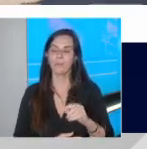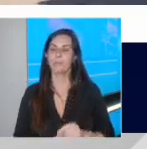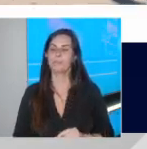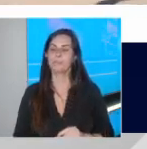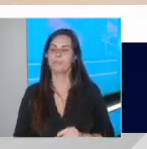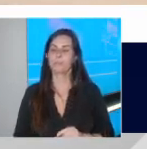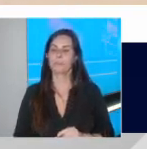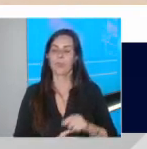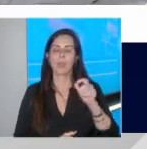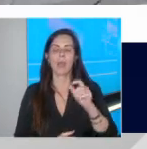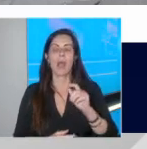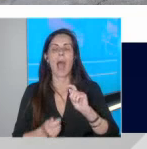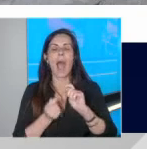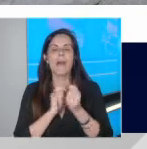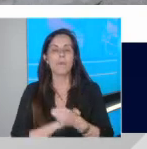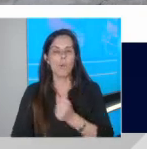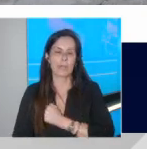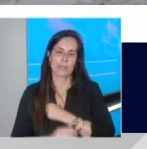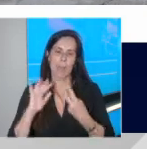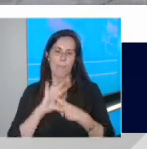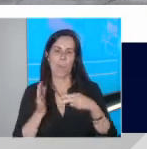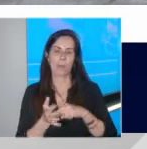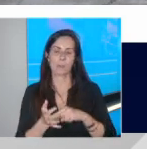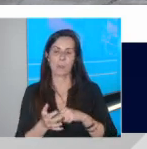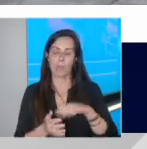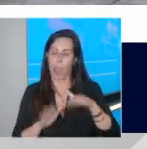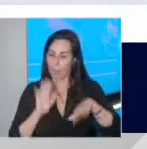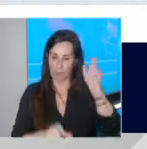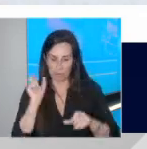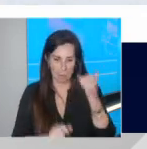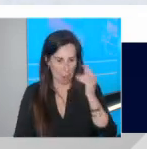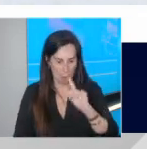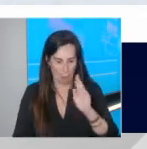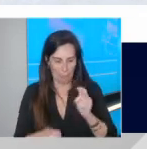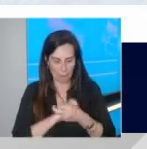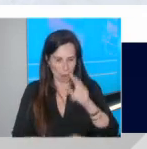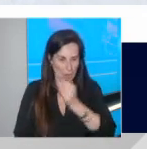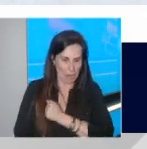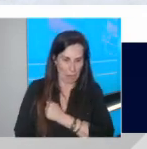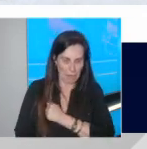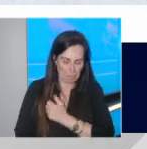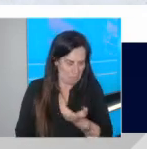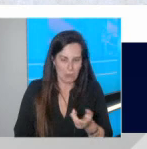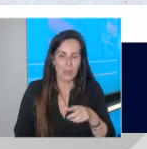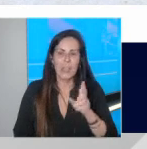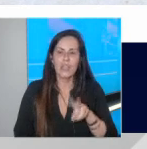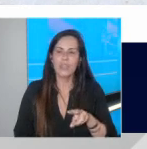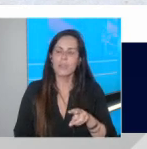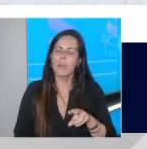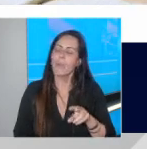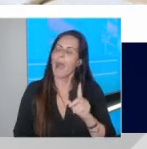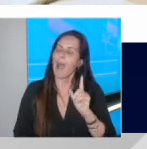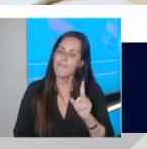לזה, הפוליטיזציה הגוברת. אז גם אם רוב הציבור האמריקאי לא הפך ליותר דתי או יותר חילוני, יש איזשהו סטטוס קוו,